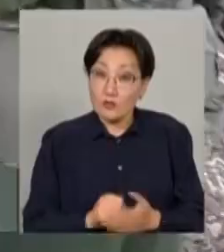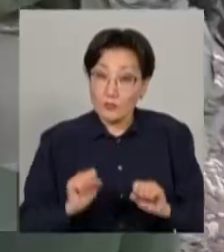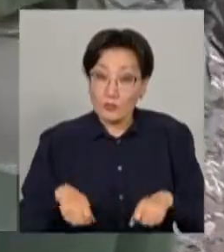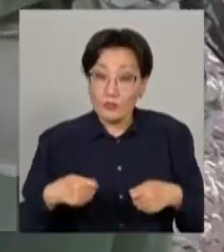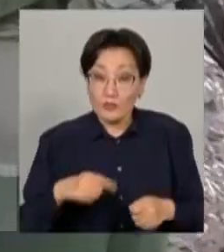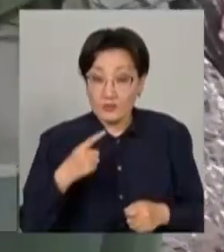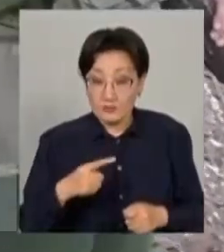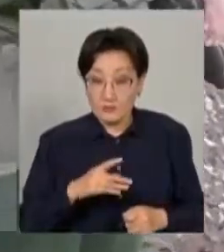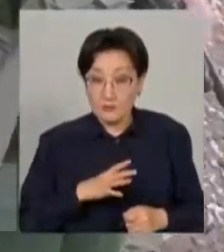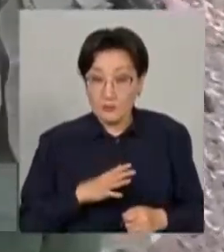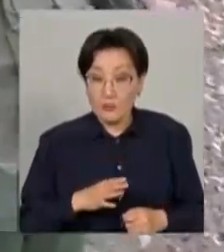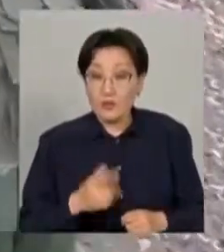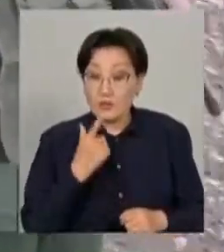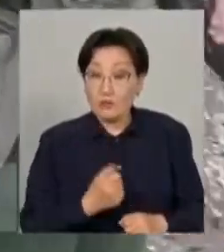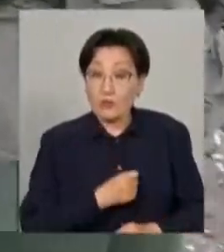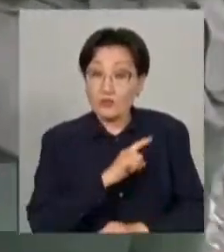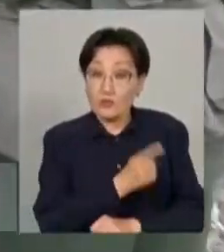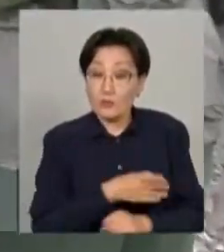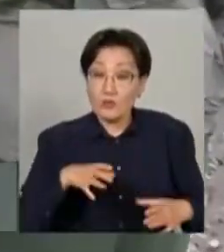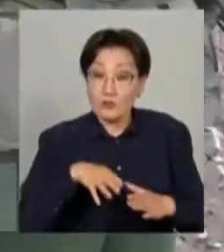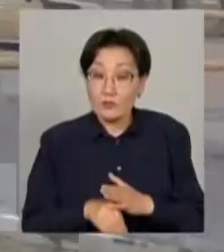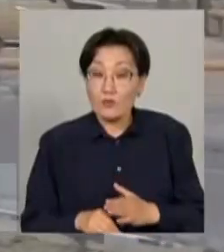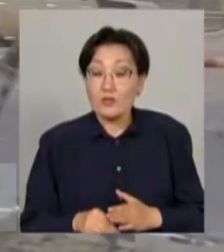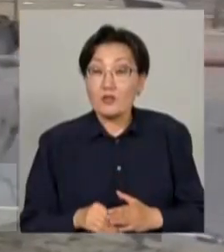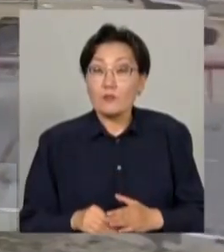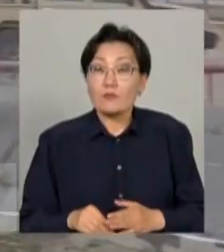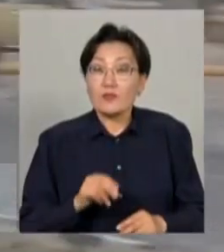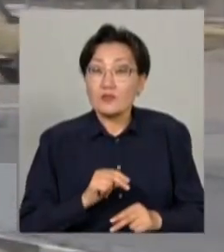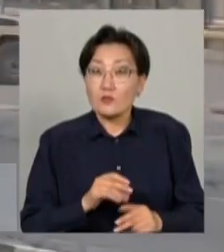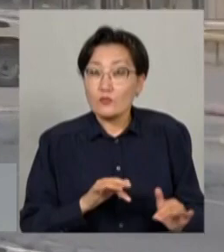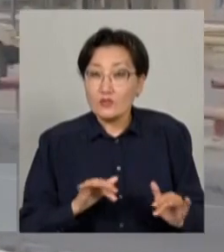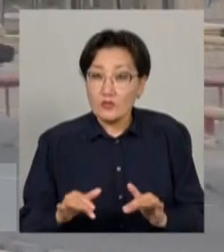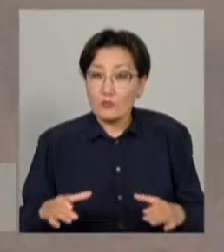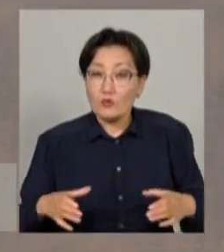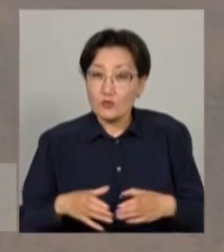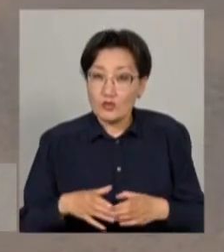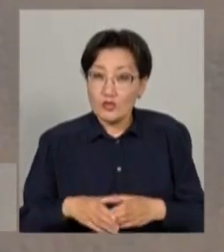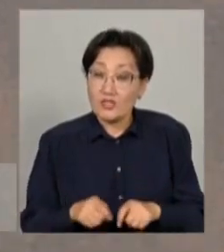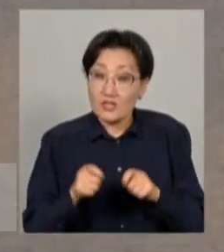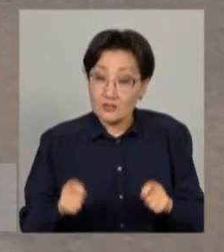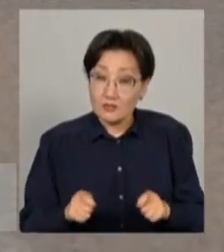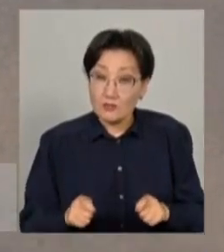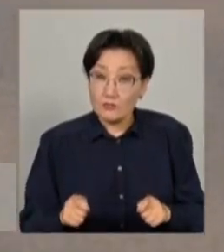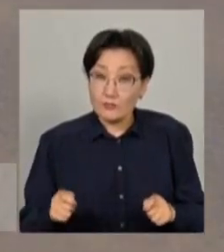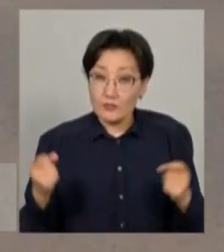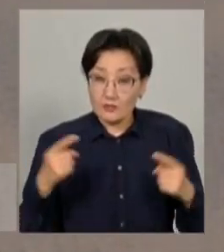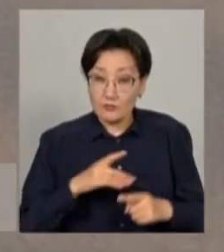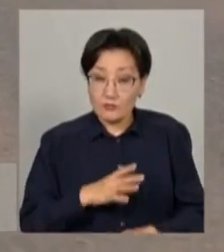дейді. Сонымен қатар қарулы күштер құрамында қаладағы іс-қимылға бейімделген бөлімшелер құрылатыны белгілі болды.